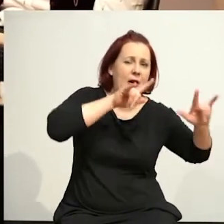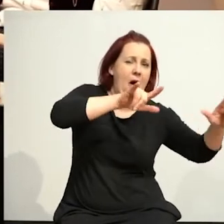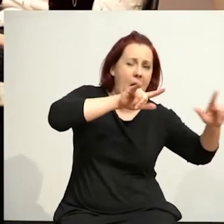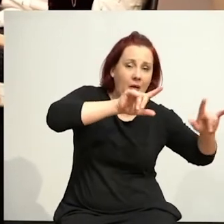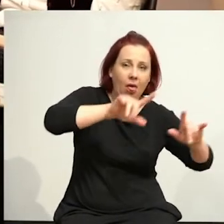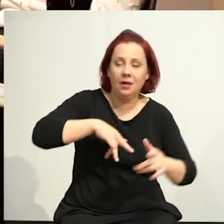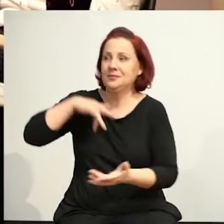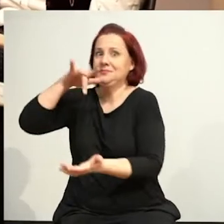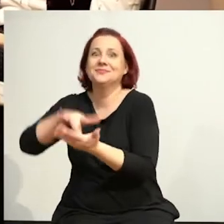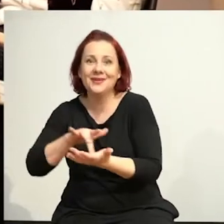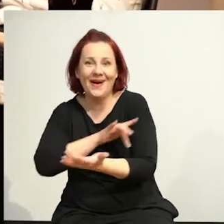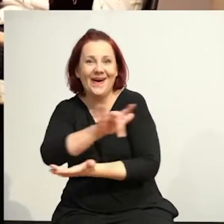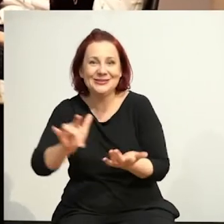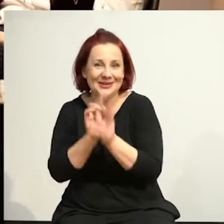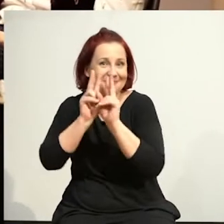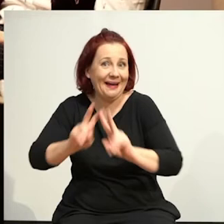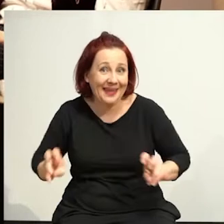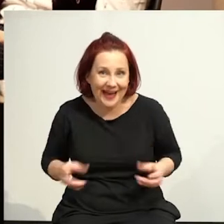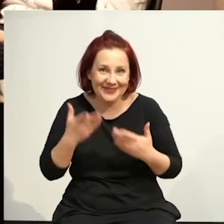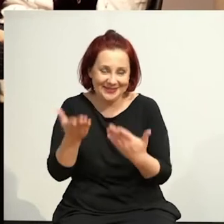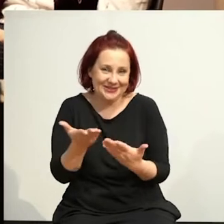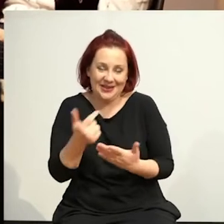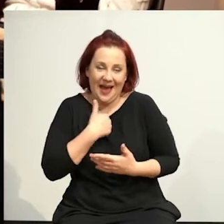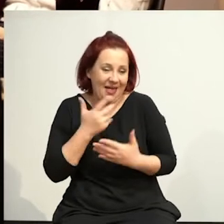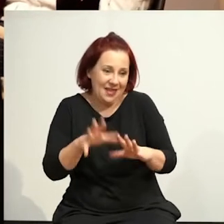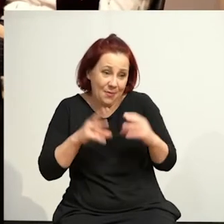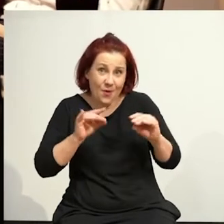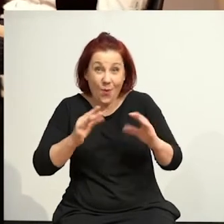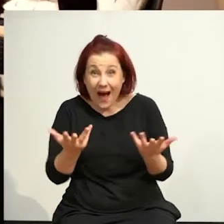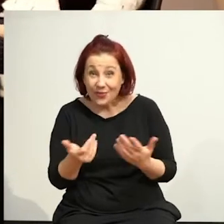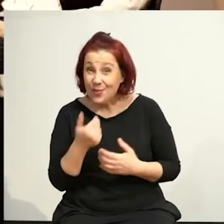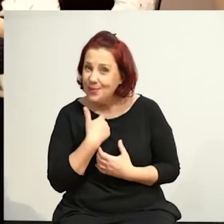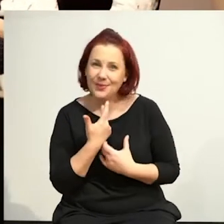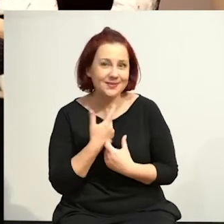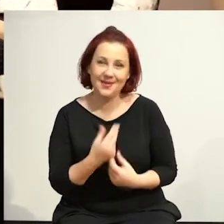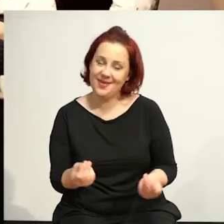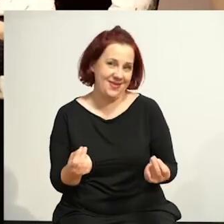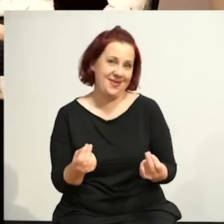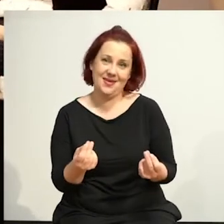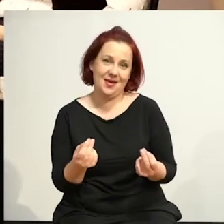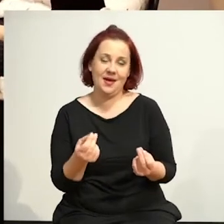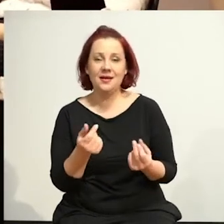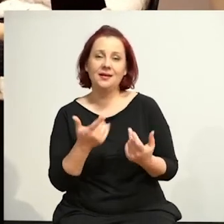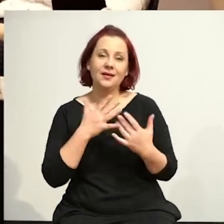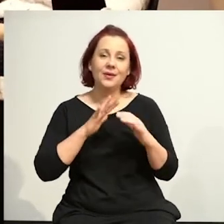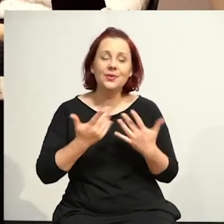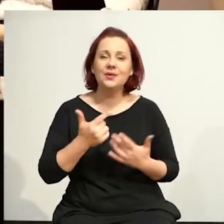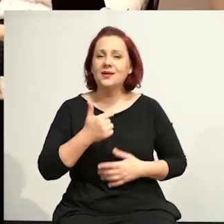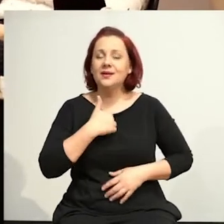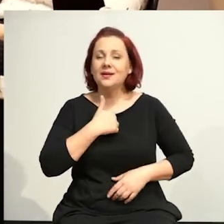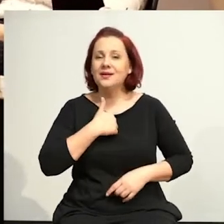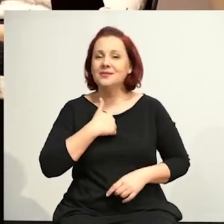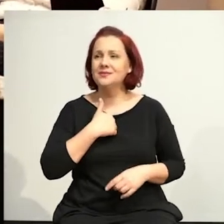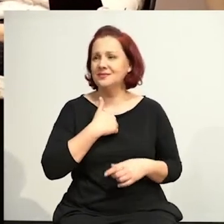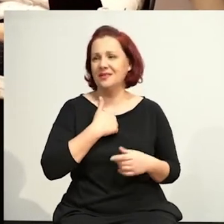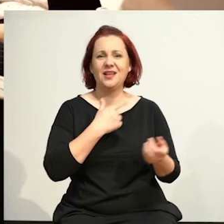placówki badawczej. Na początku nie było mi łatwo zrzucić skórę rockmana i